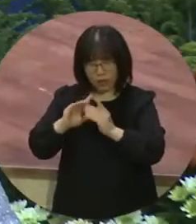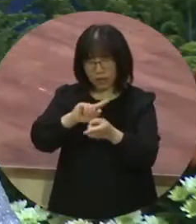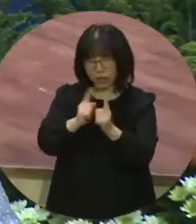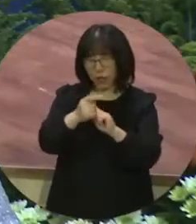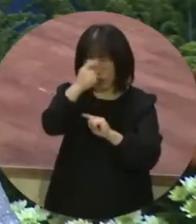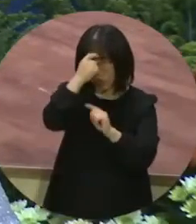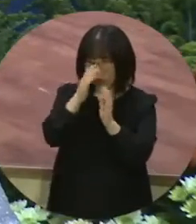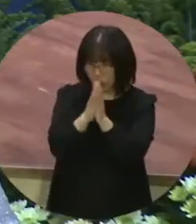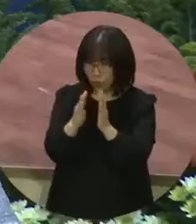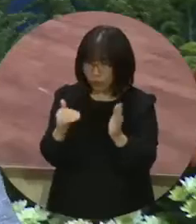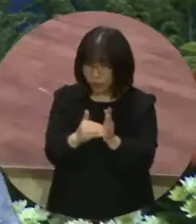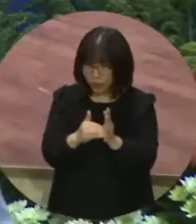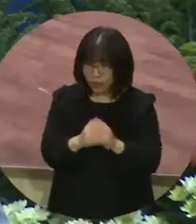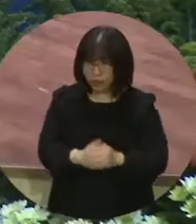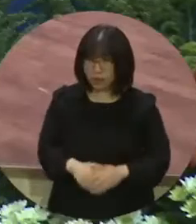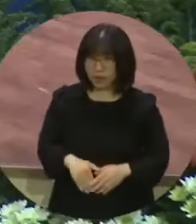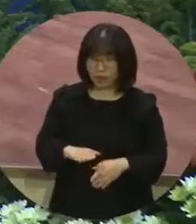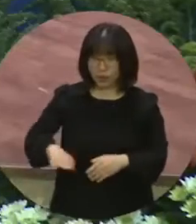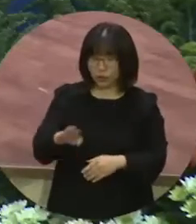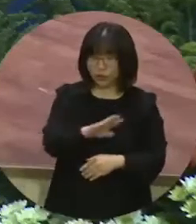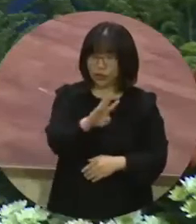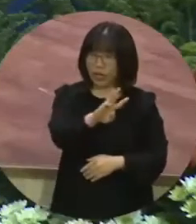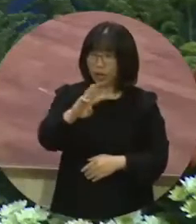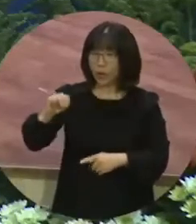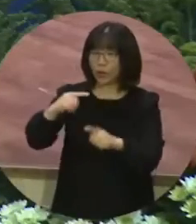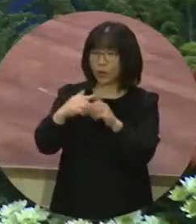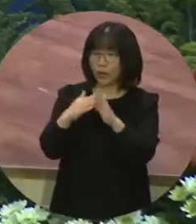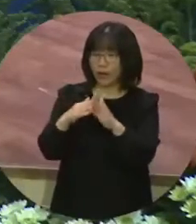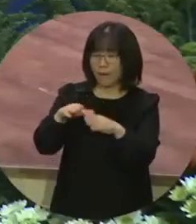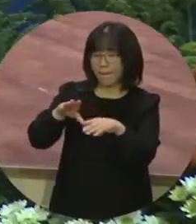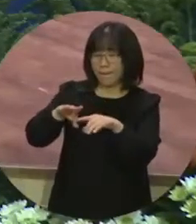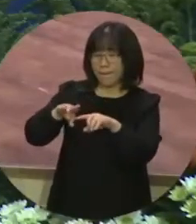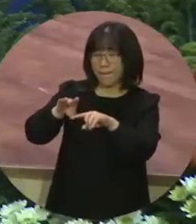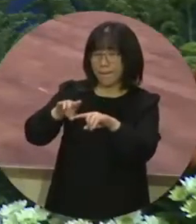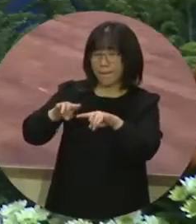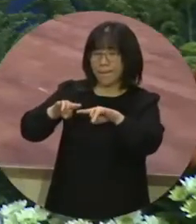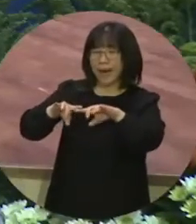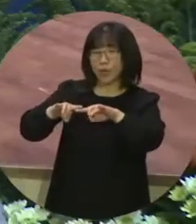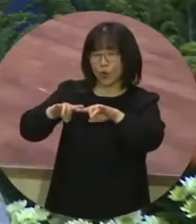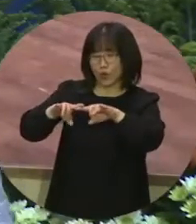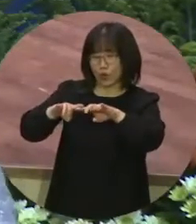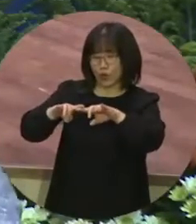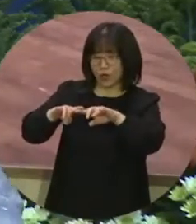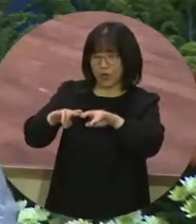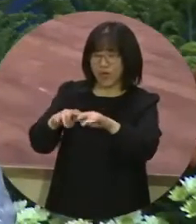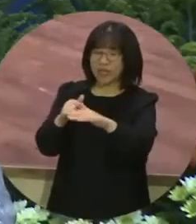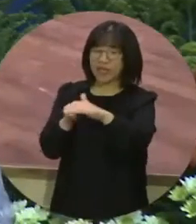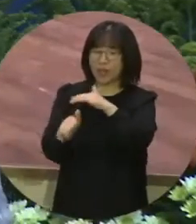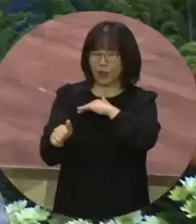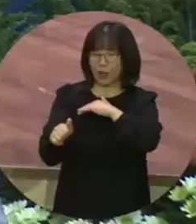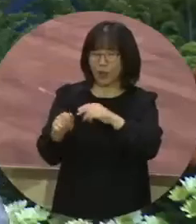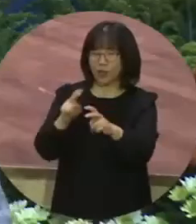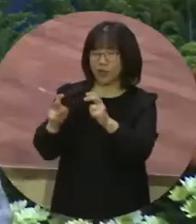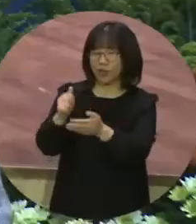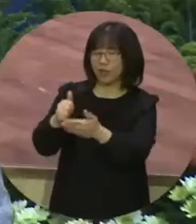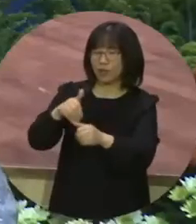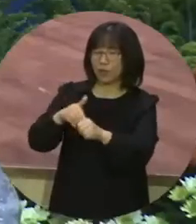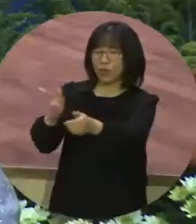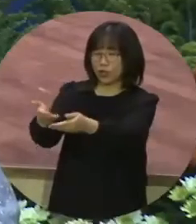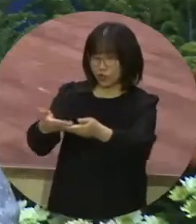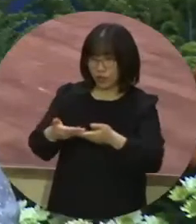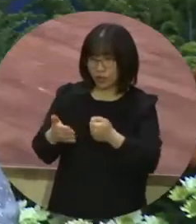여러분이 우리 교회가 이 방송국 대표 교회예요. 그러니까 여러분 기도하라고 주신 제목인 줄